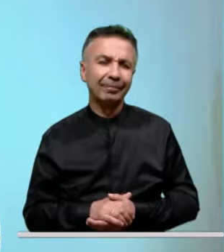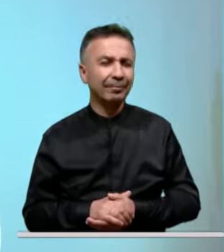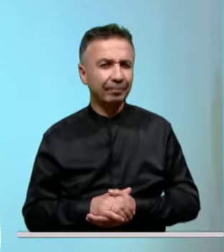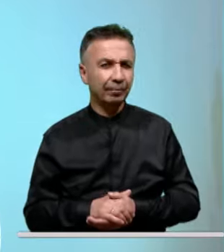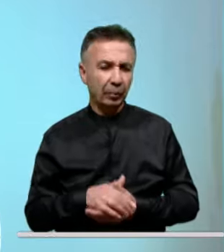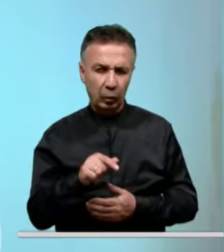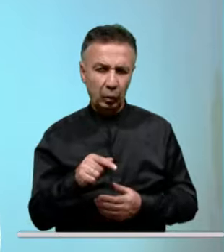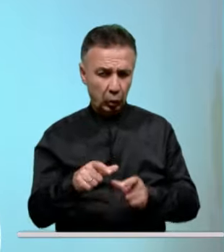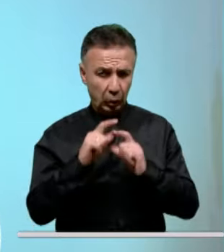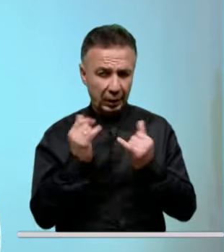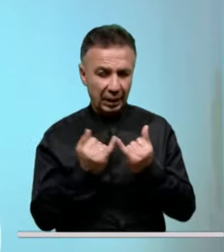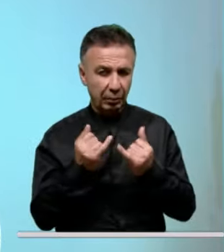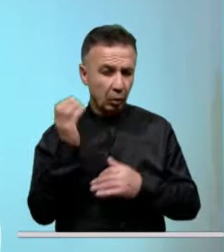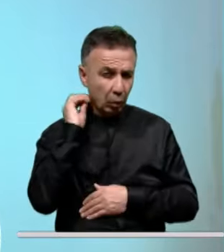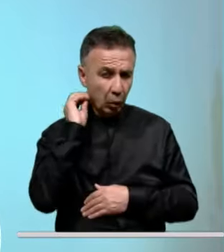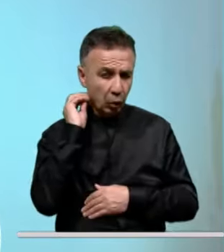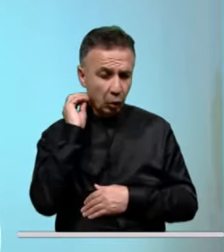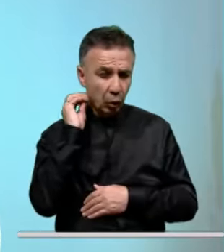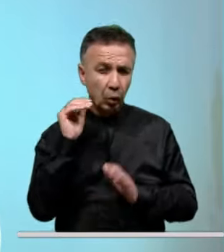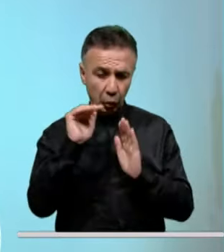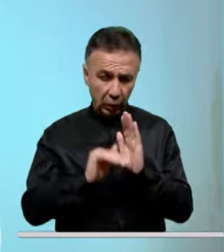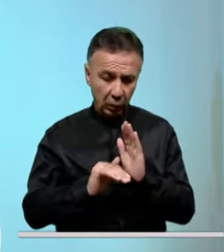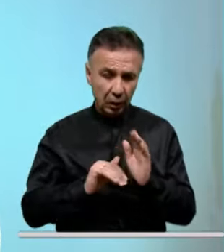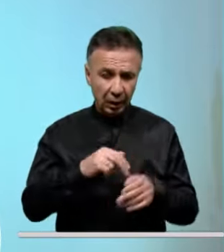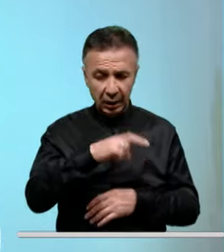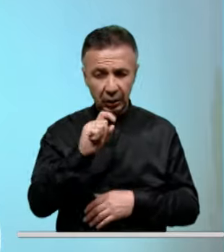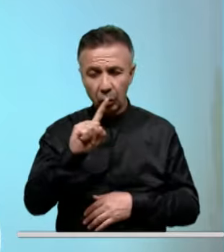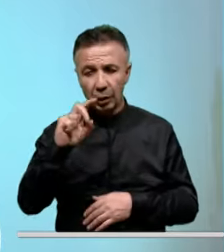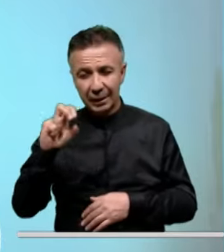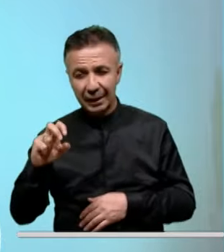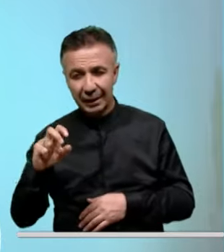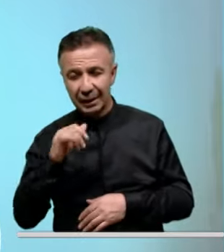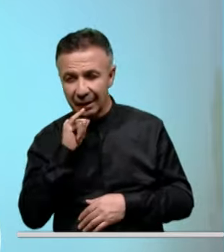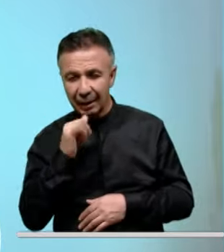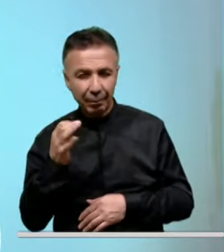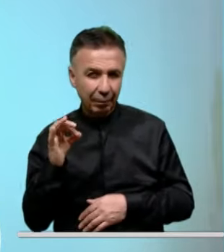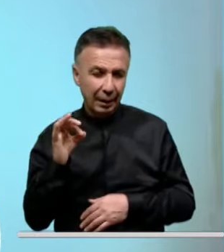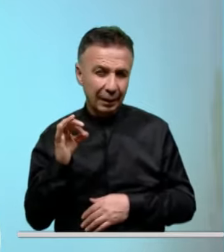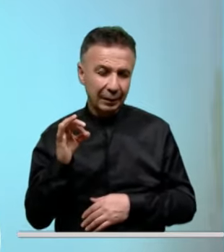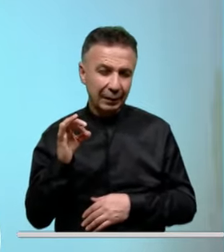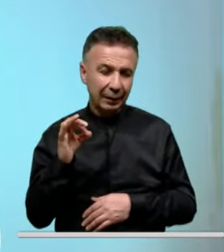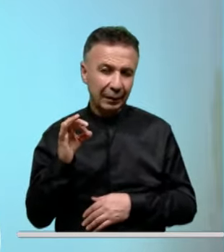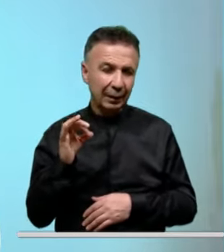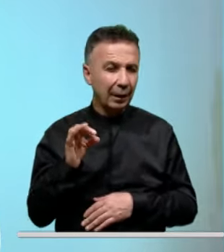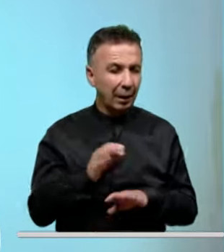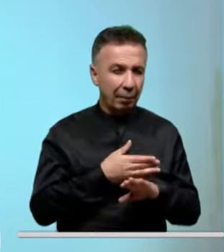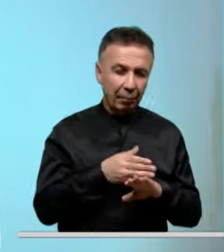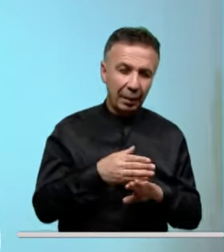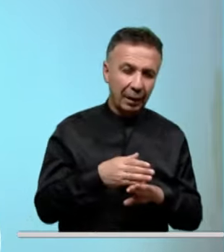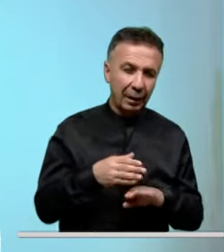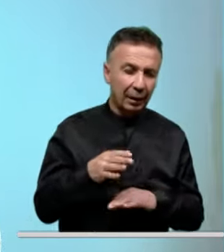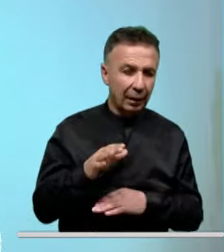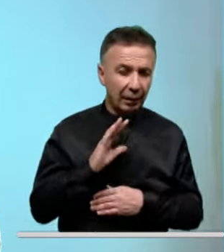Kardeşimiz borcunu çıktıktan sonra 80.18 gram altın ya da onun karşılığı bir malı mülkü bir şey kalıyor mu? Bir